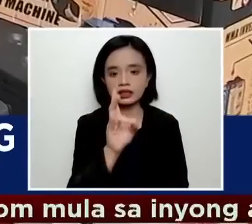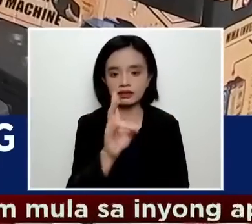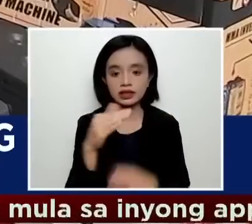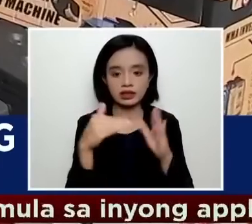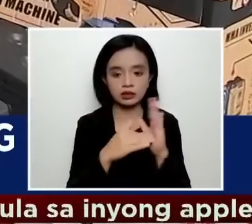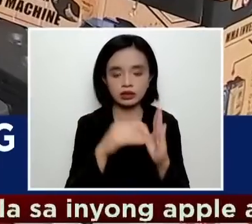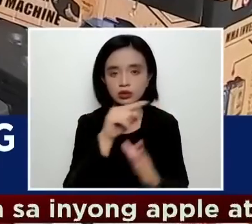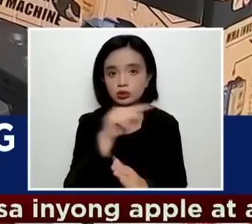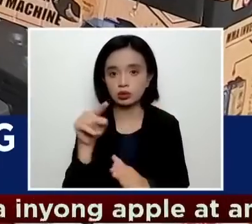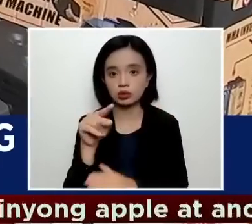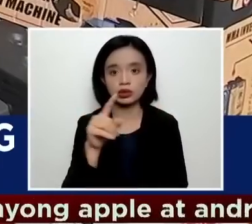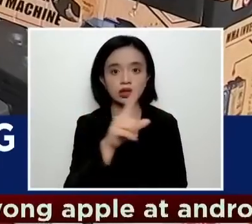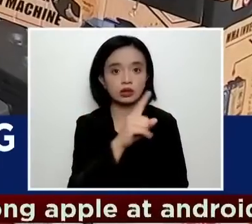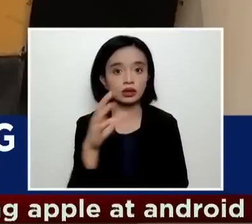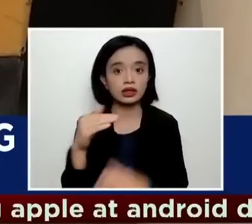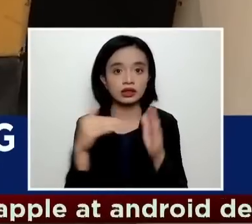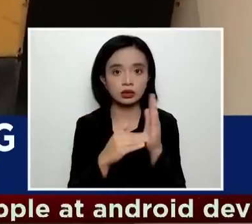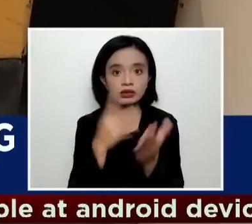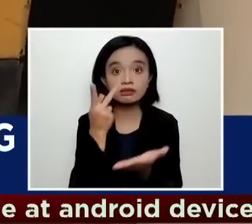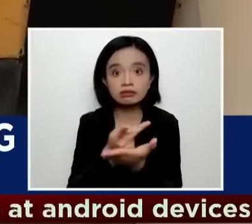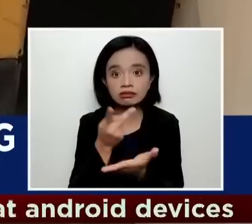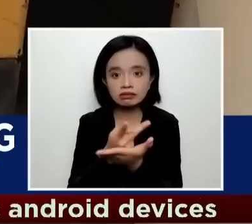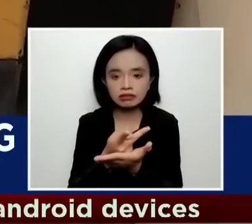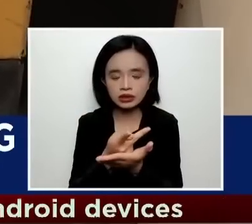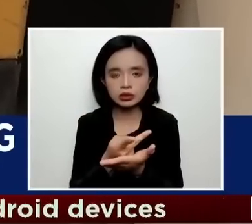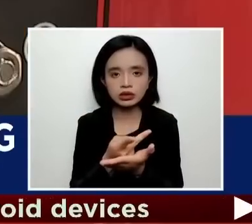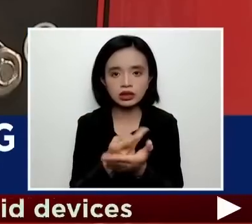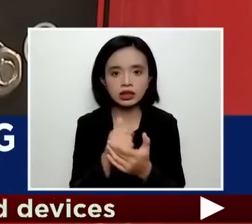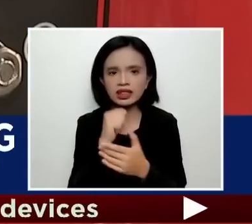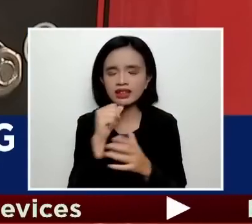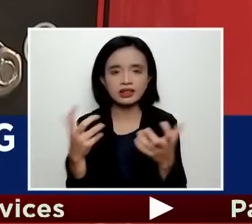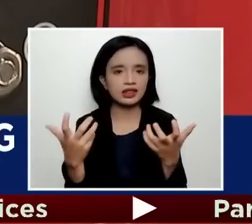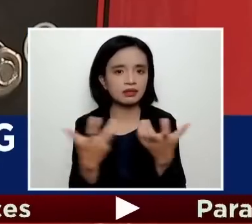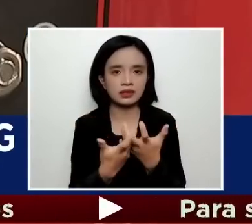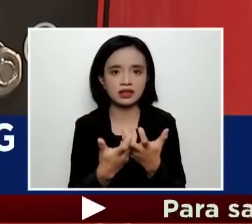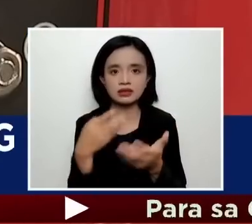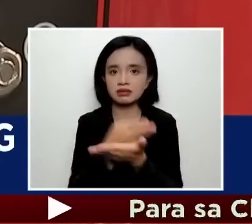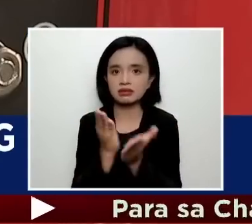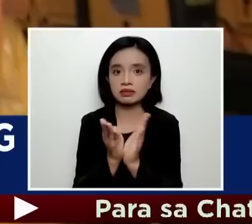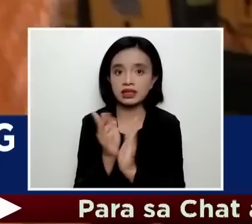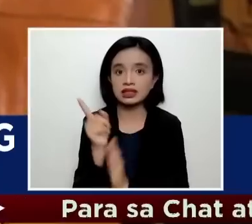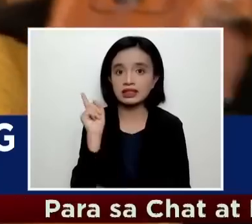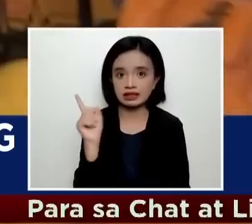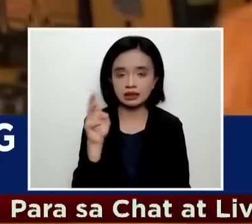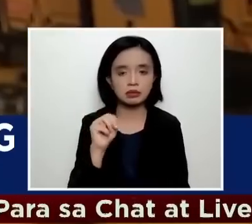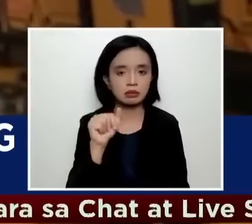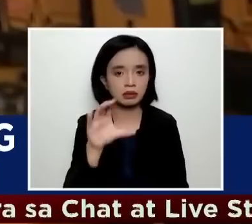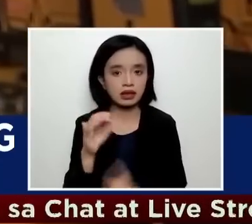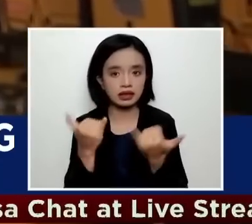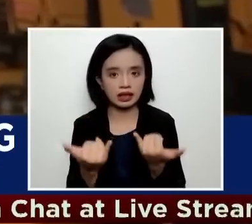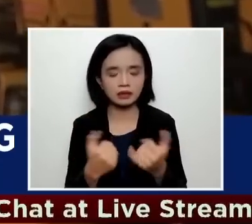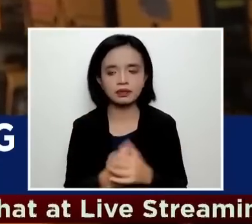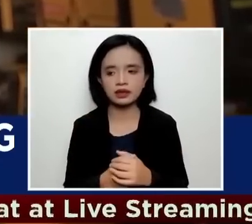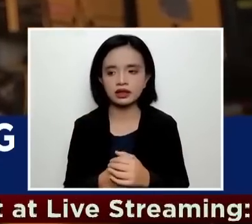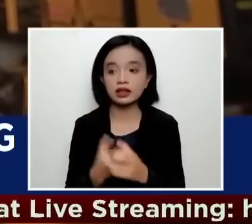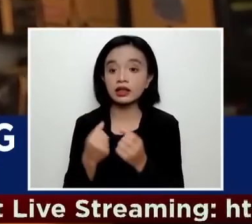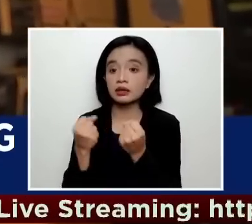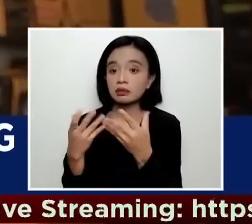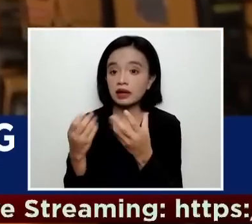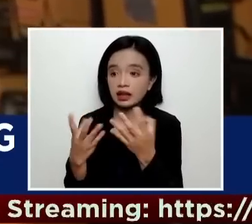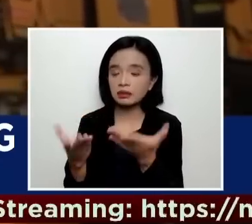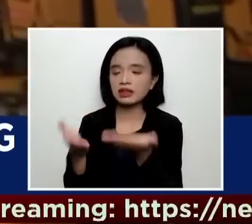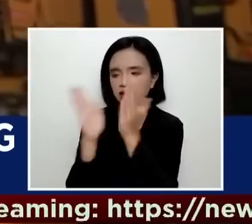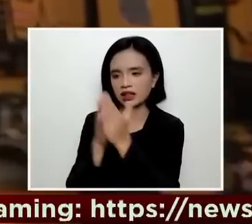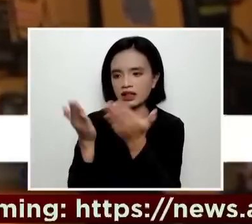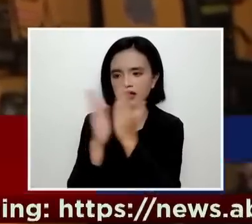hanggang lagpas 100,000 pesos na hindi swak sa budget ni Mac sa ngayon. Marami po siyang nag-e-inquire, pero inaano